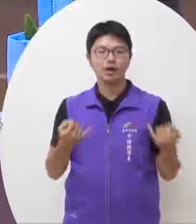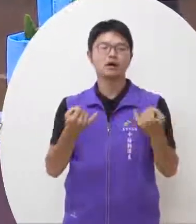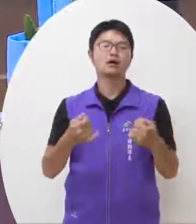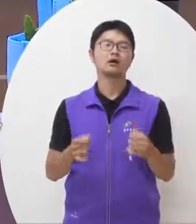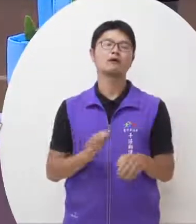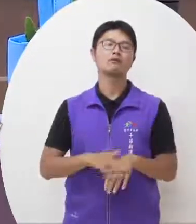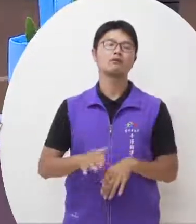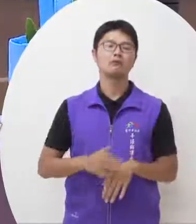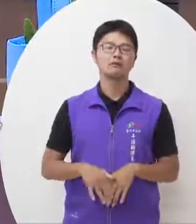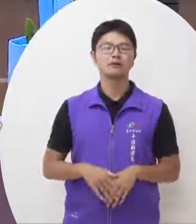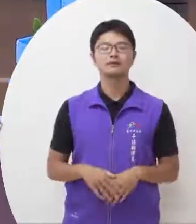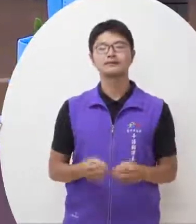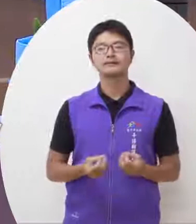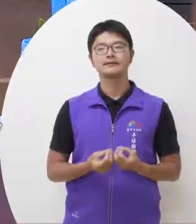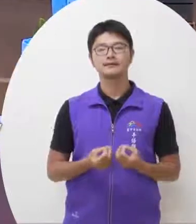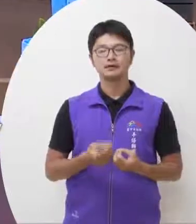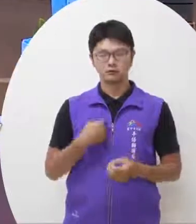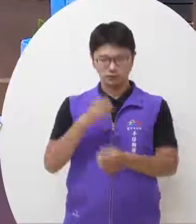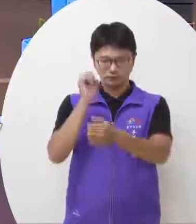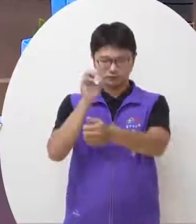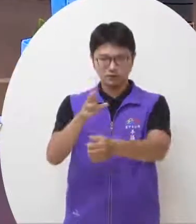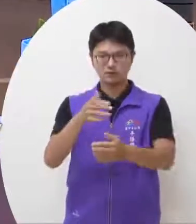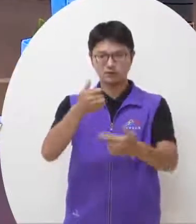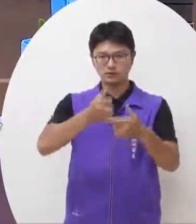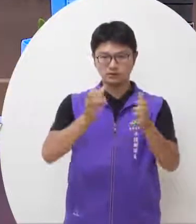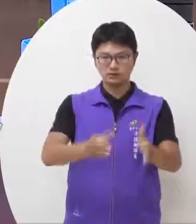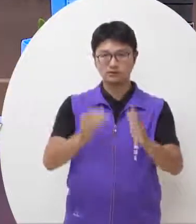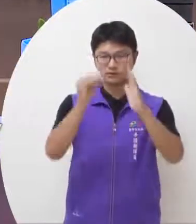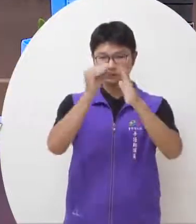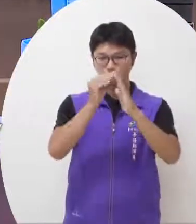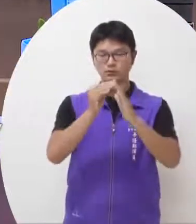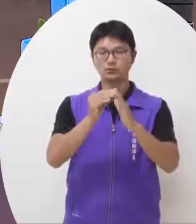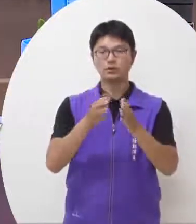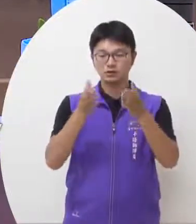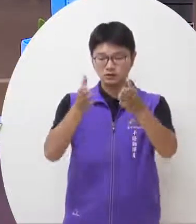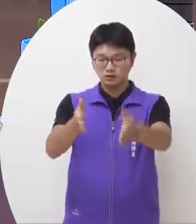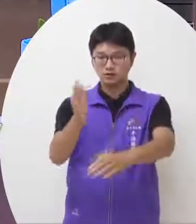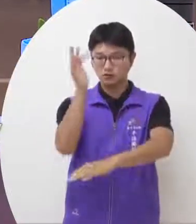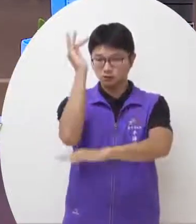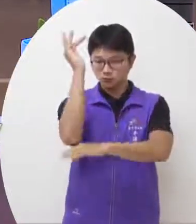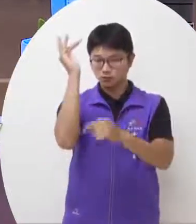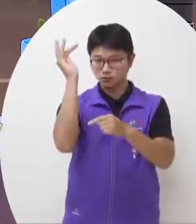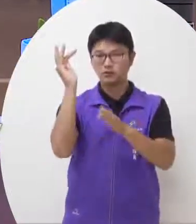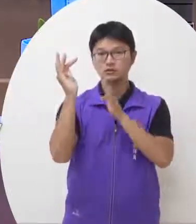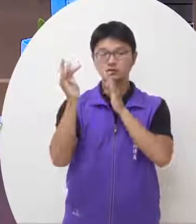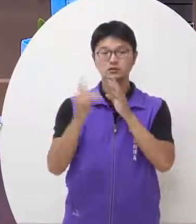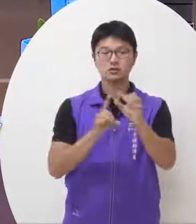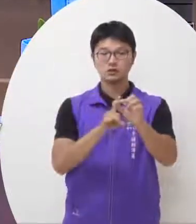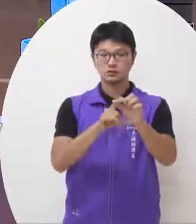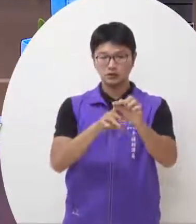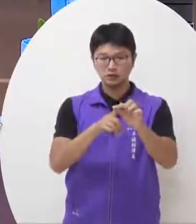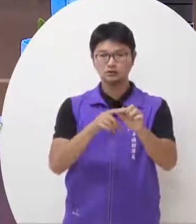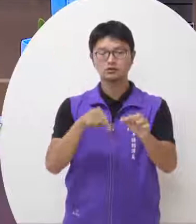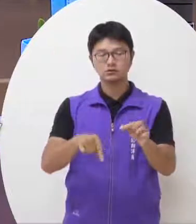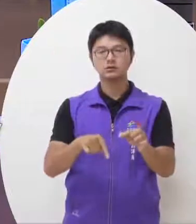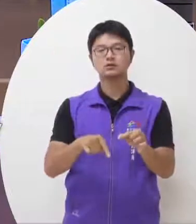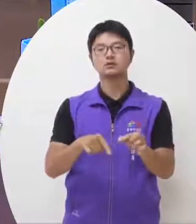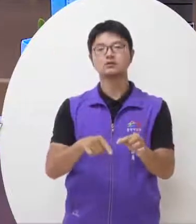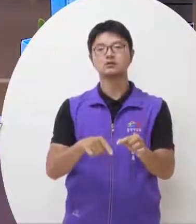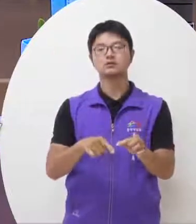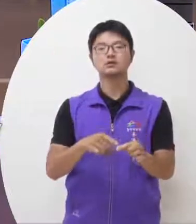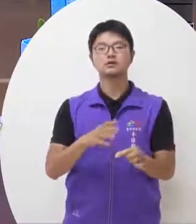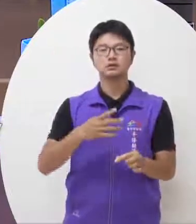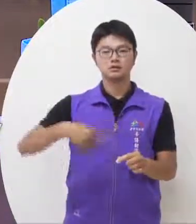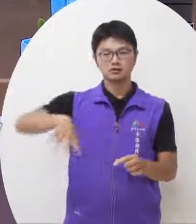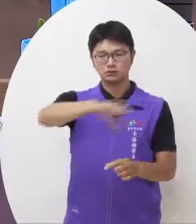所以我可不可以建议建设局？当然我们任何的树，因为这个树是咱台中市的资产哈，那是全民